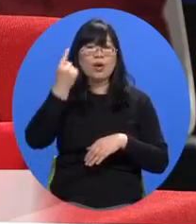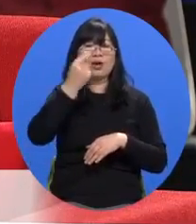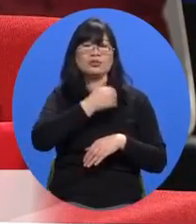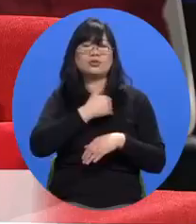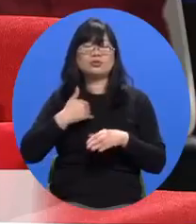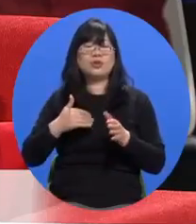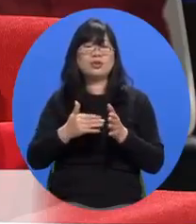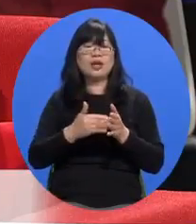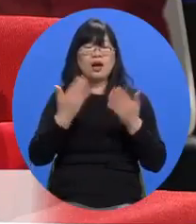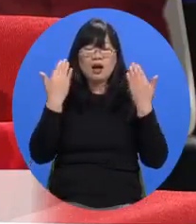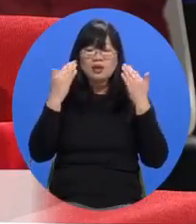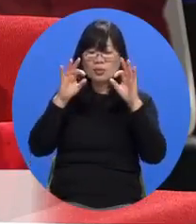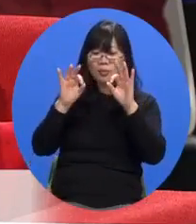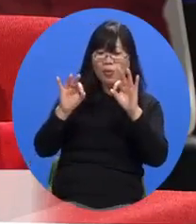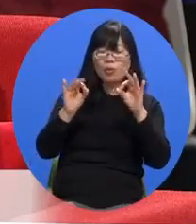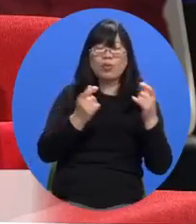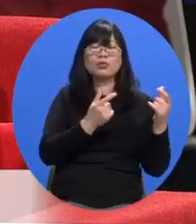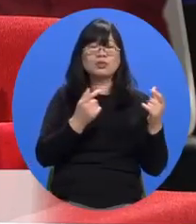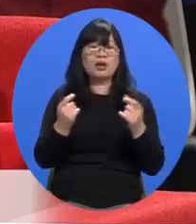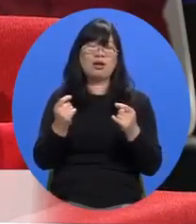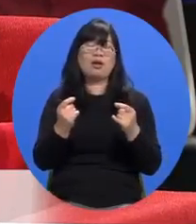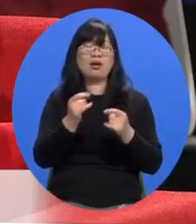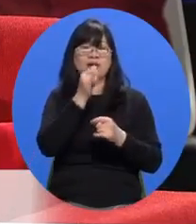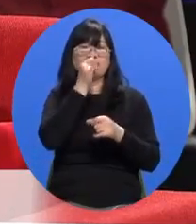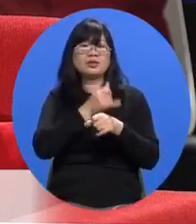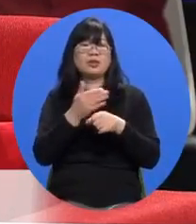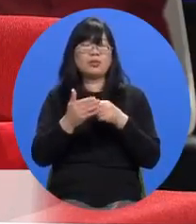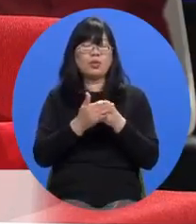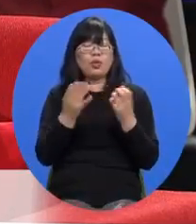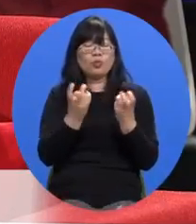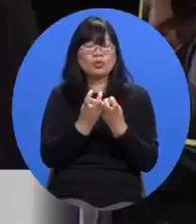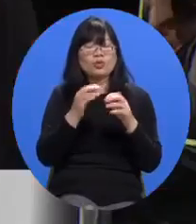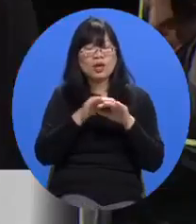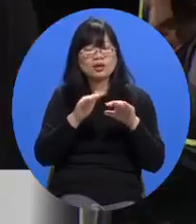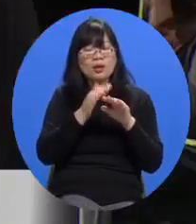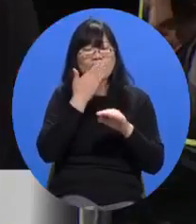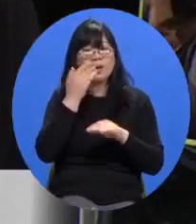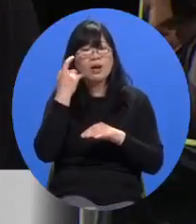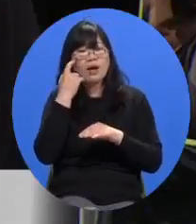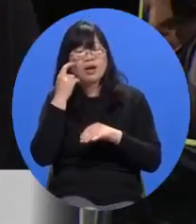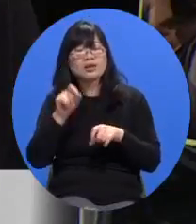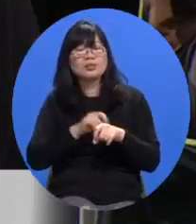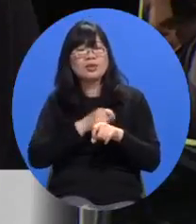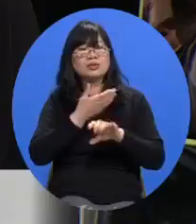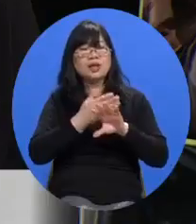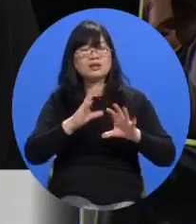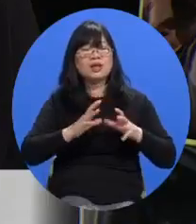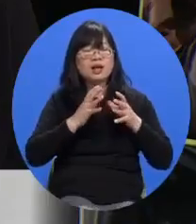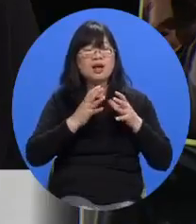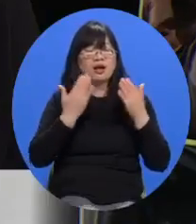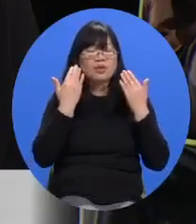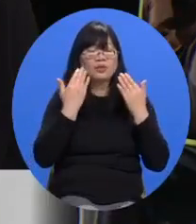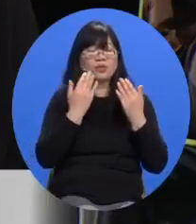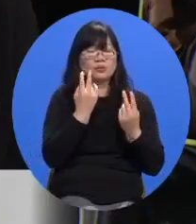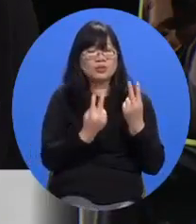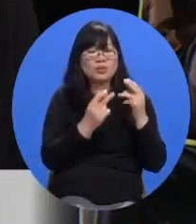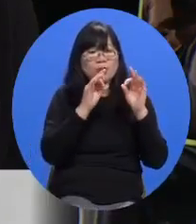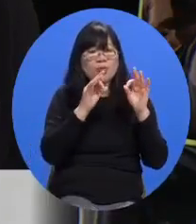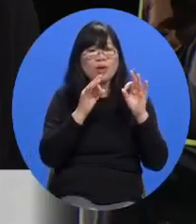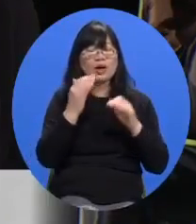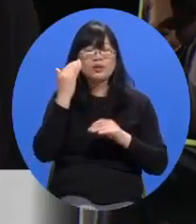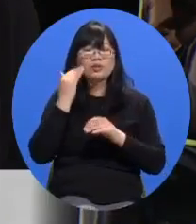거예요. 그러면 네. 학교는 다 줘야 합니다. 그래서 과연 이걸 어떻게 해결할 수 있을까? 특히 외국 학교하고 비교해보면 한국의